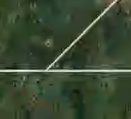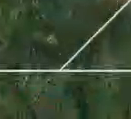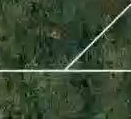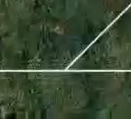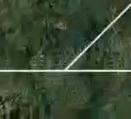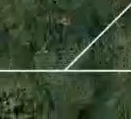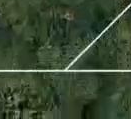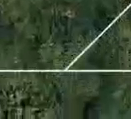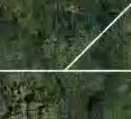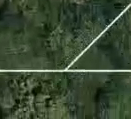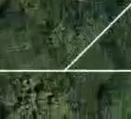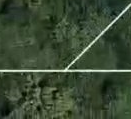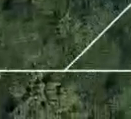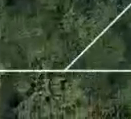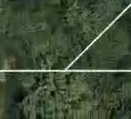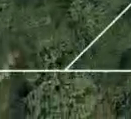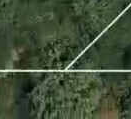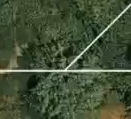nambari